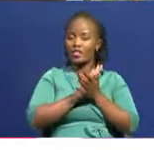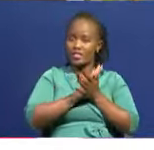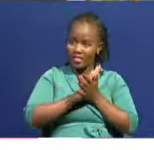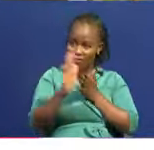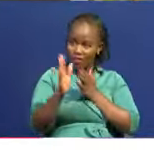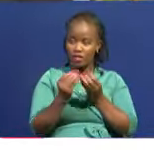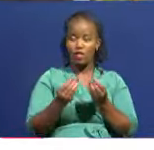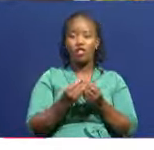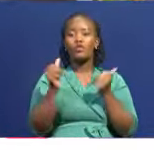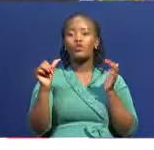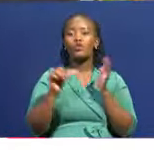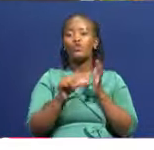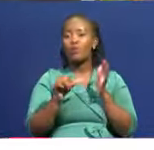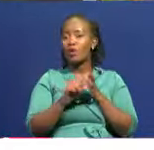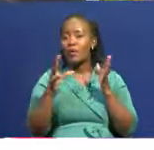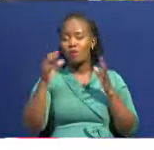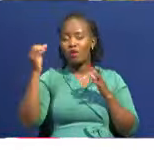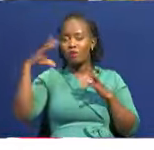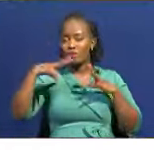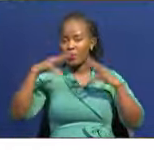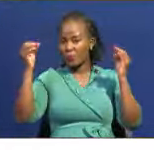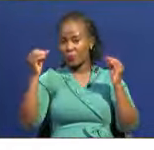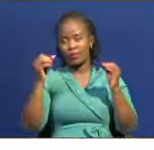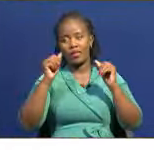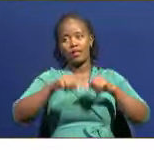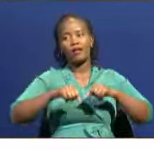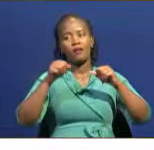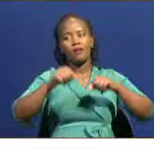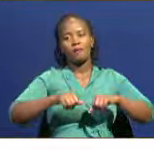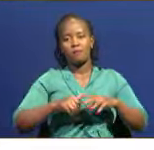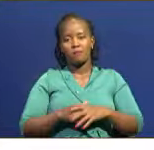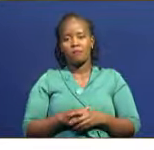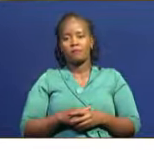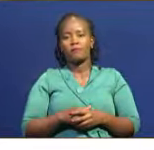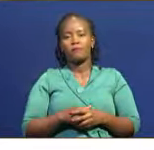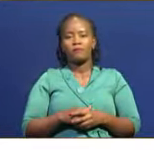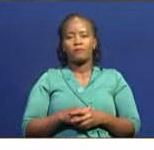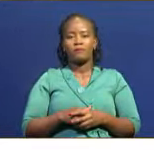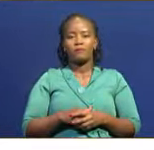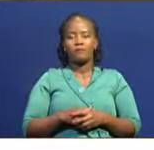blackouts and restore power in the shortest time possible. Ian Muse, Daru Bini.